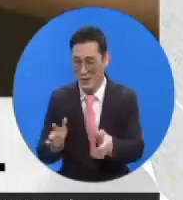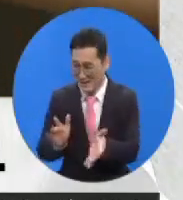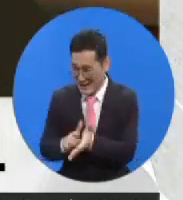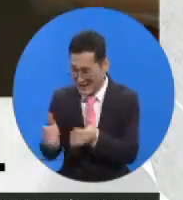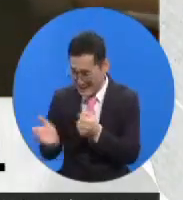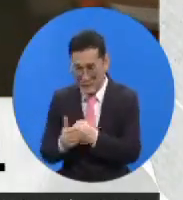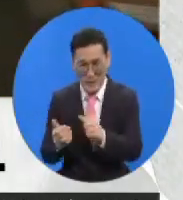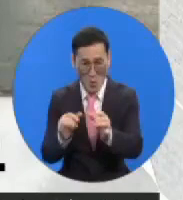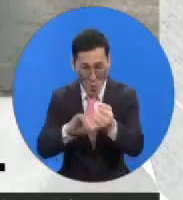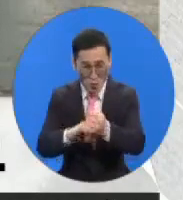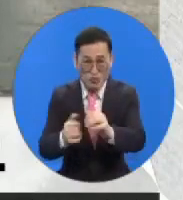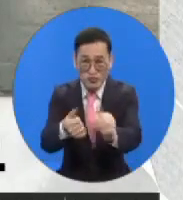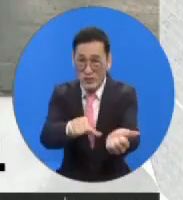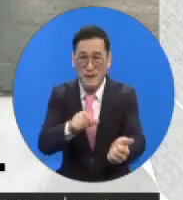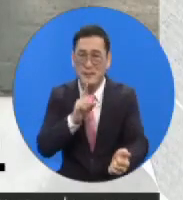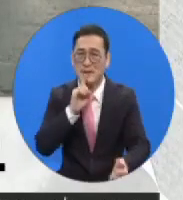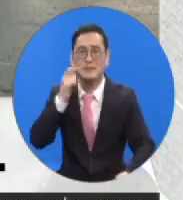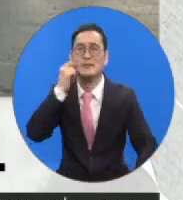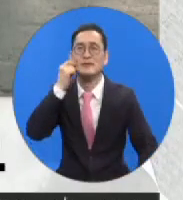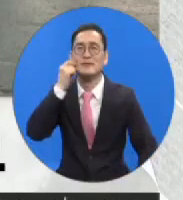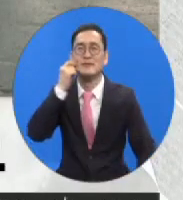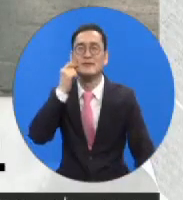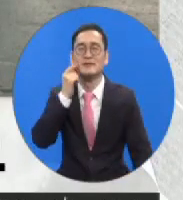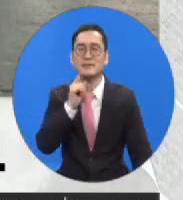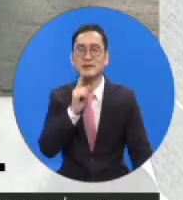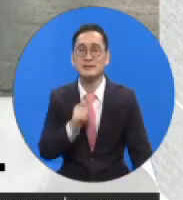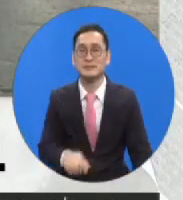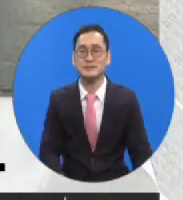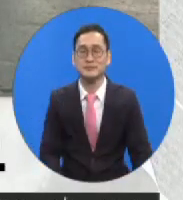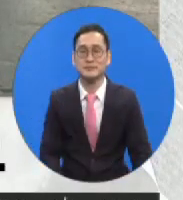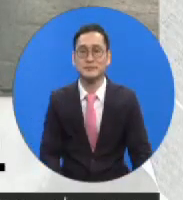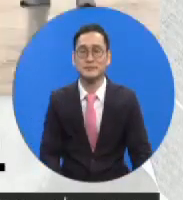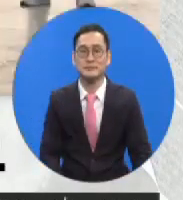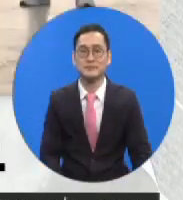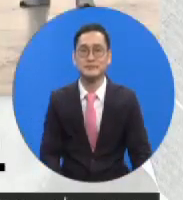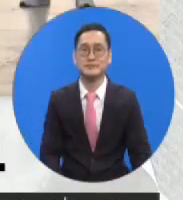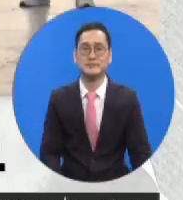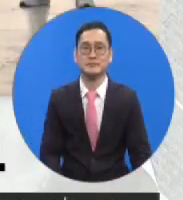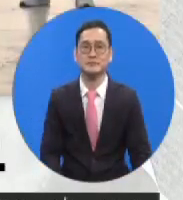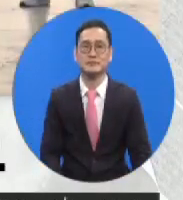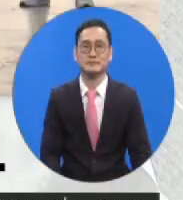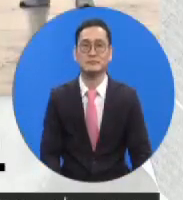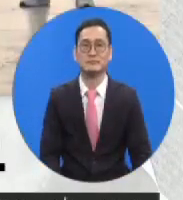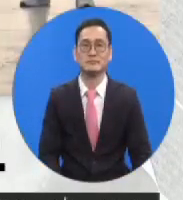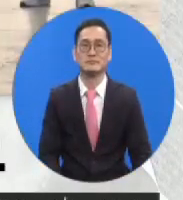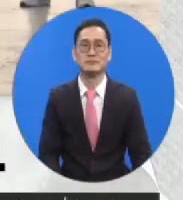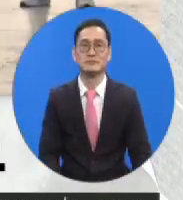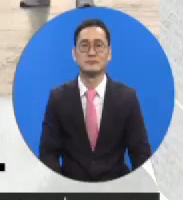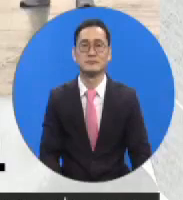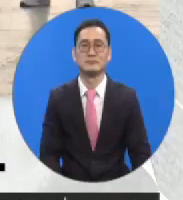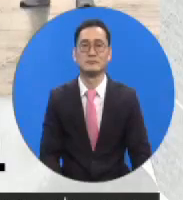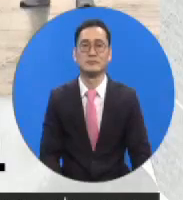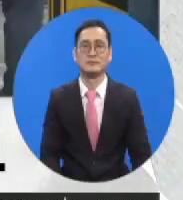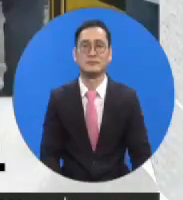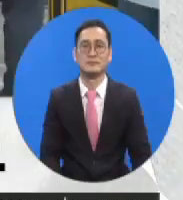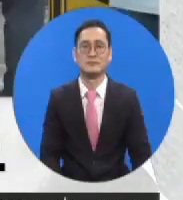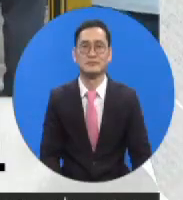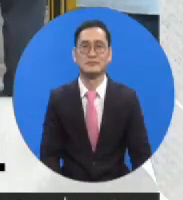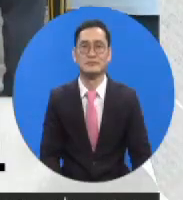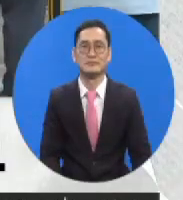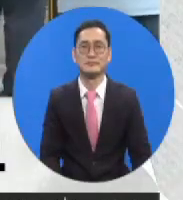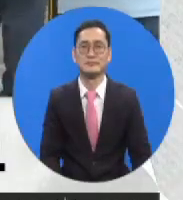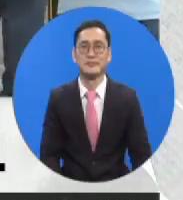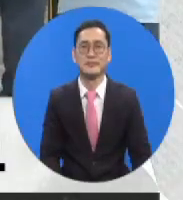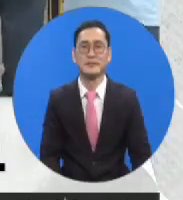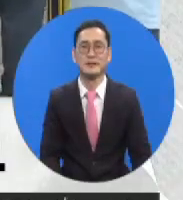거기에 더불어서 지금 어제도 잠깐 말씀을 드렸지만 이 백신 자체는 항상 일정한